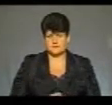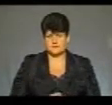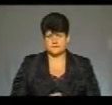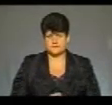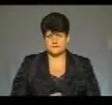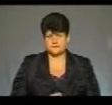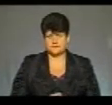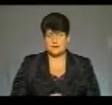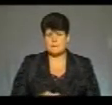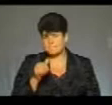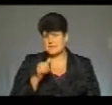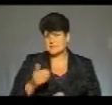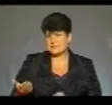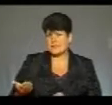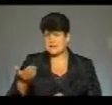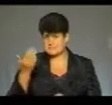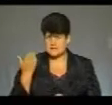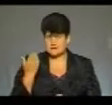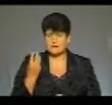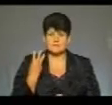Адже місяць назад,